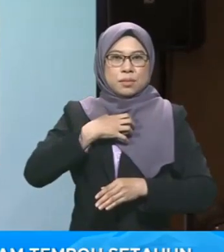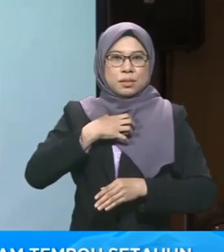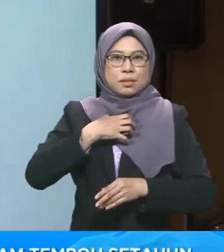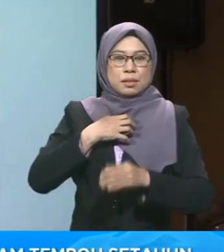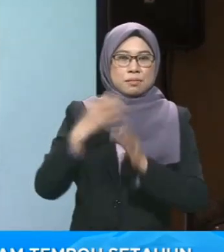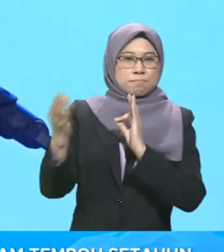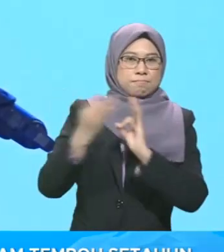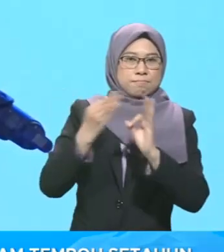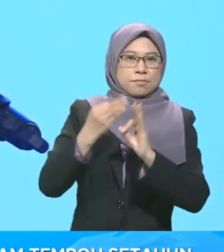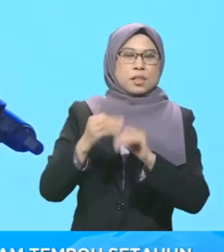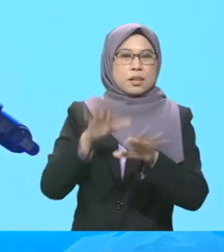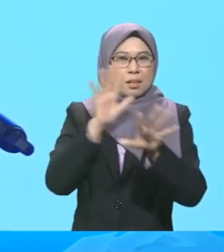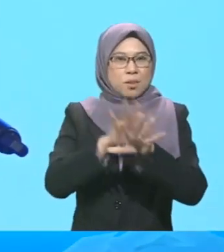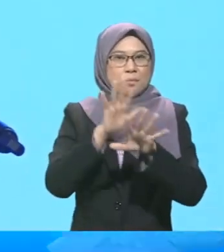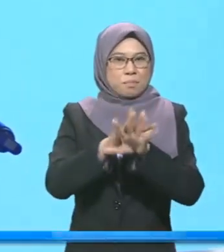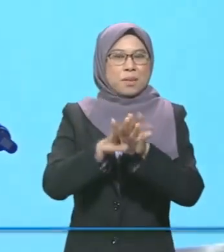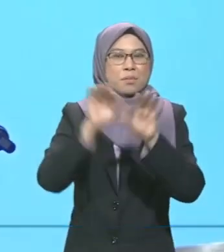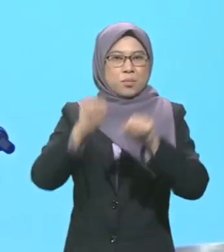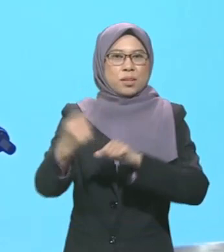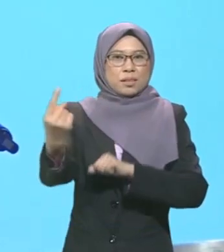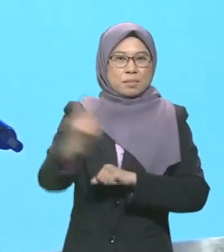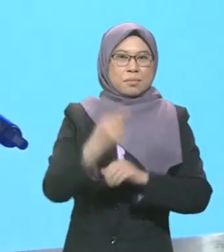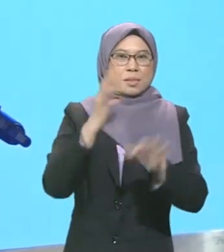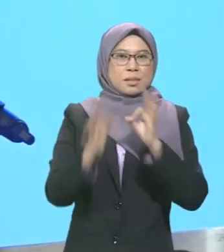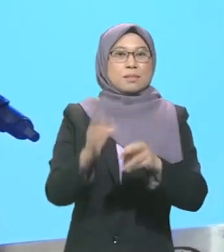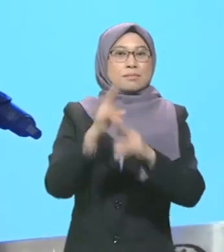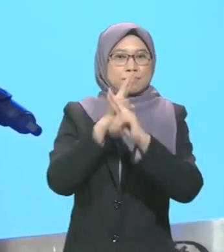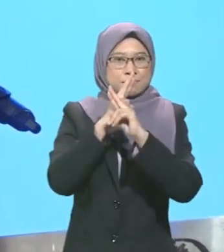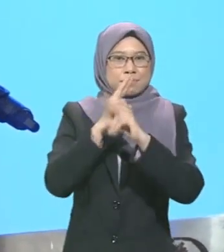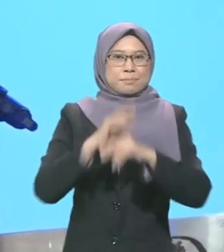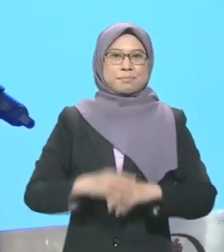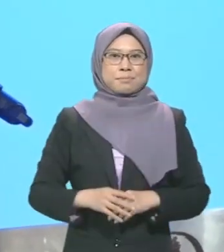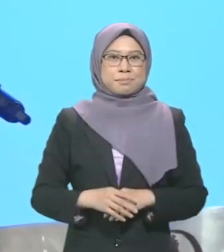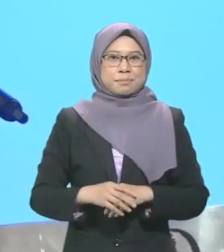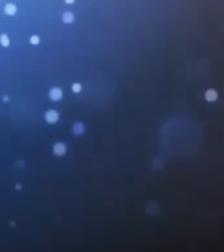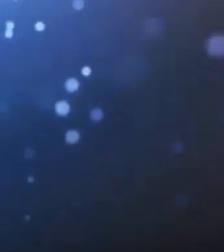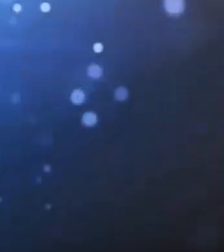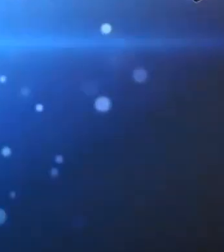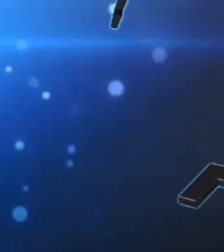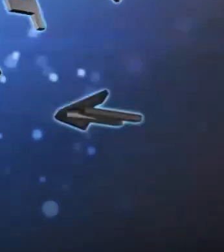bagi menggalakkan Irama yang akan tampil membuat aduan